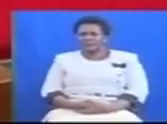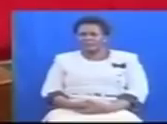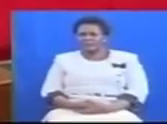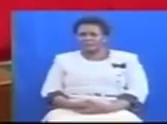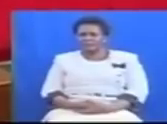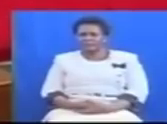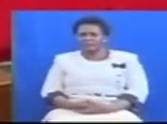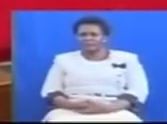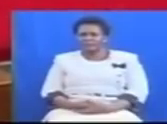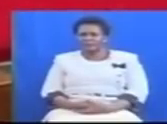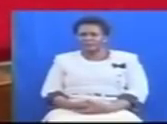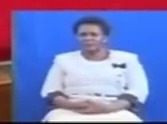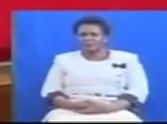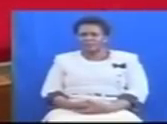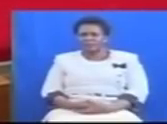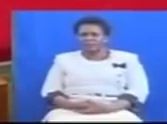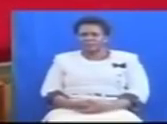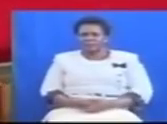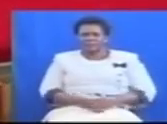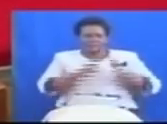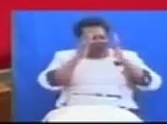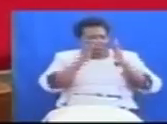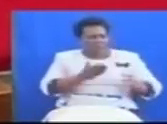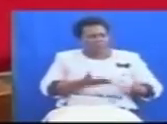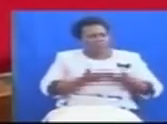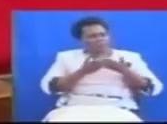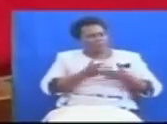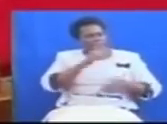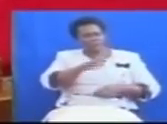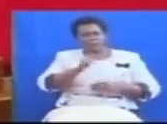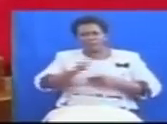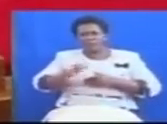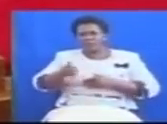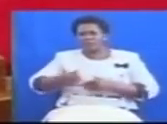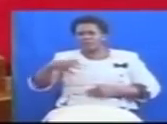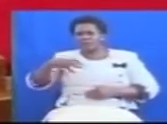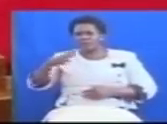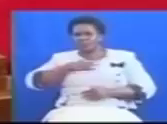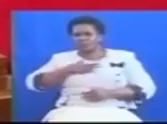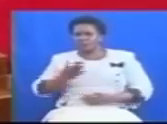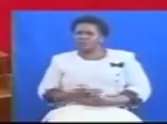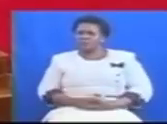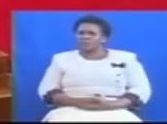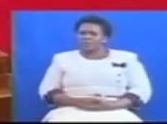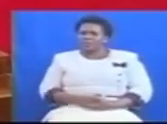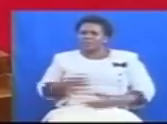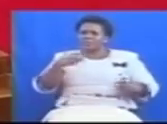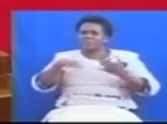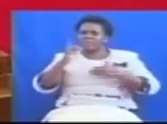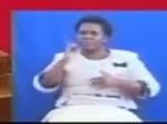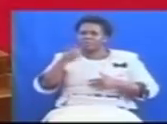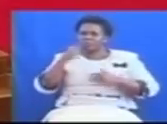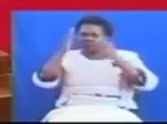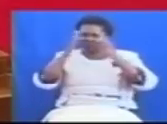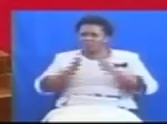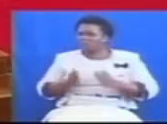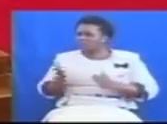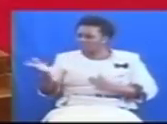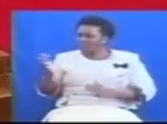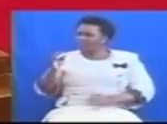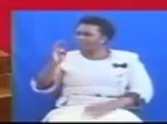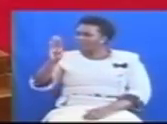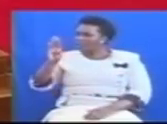Mheshimiwa naibu spika, kwa niaba ya waziri wa ardhi, nyumba na maendeleo ya makazi, naomba nijibu swali la mheshimiwa Bupe